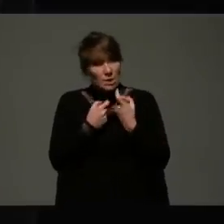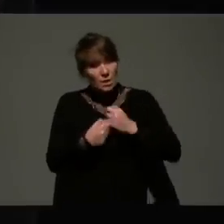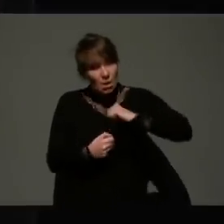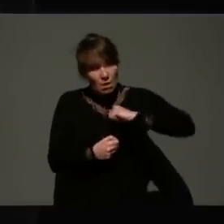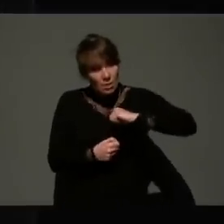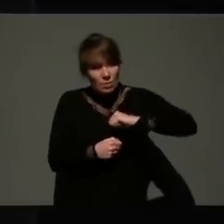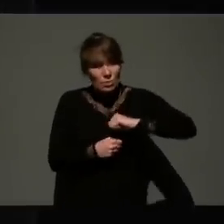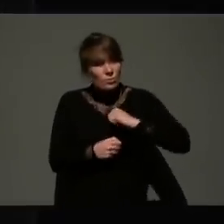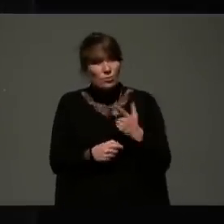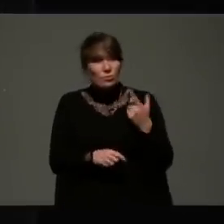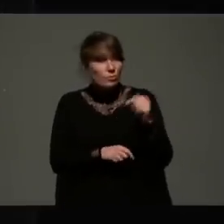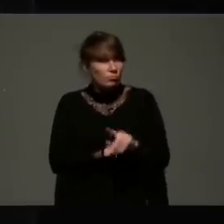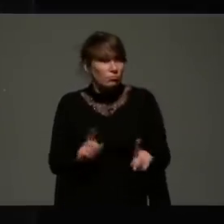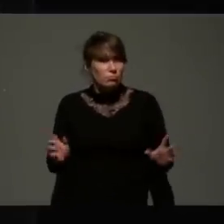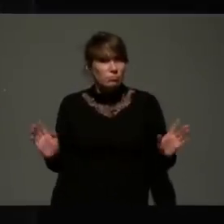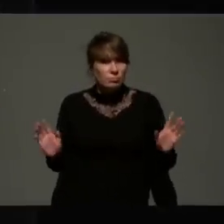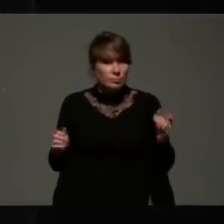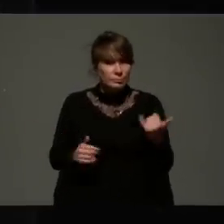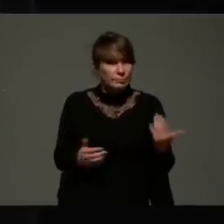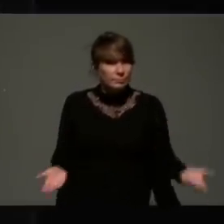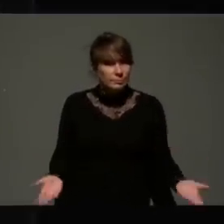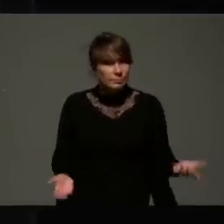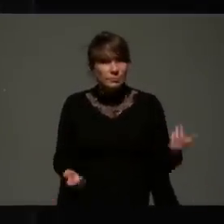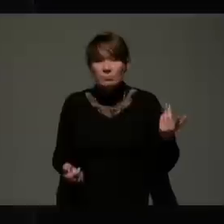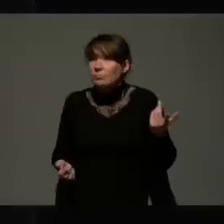intensité. Et que bien au contraire, vous voyez maintenant, il faut